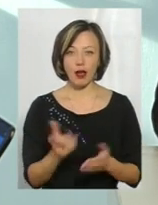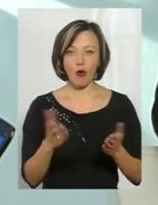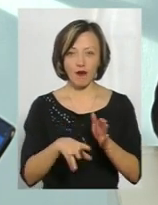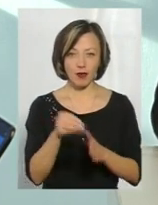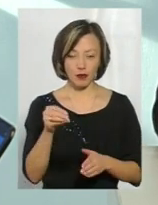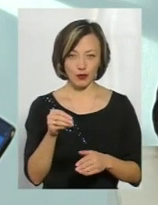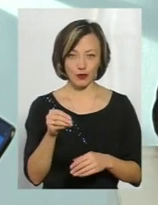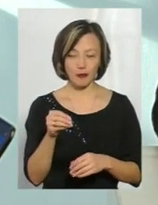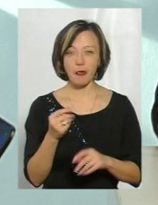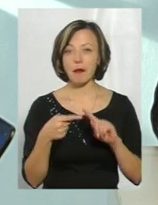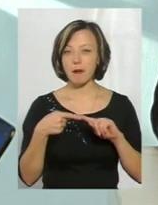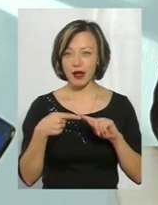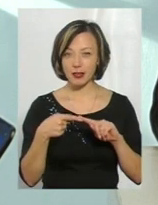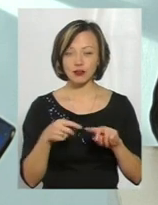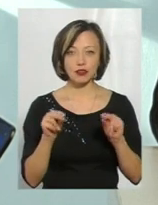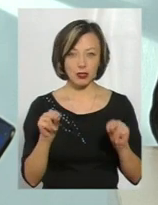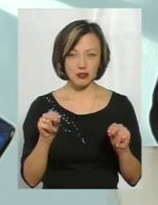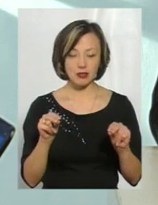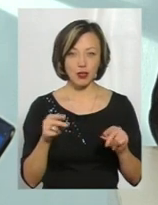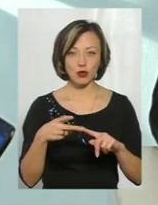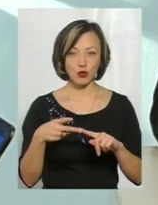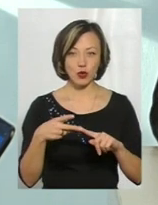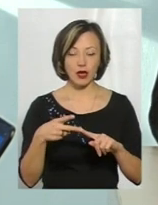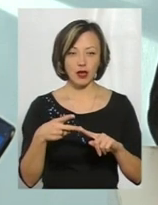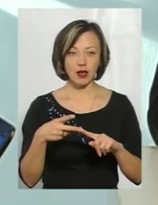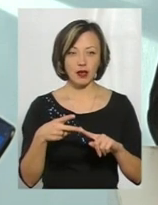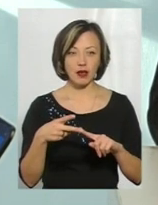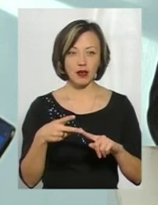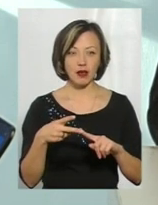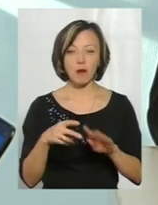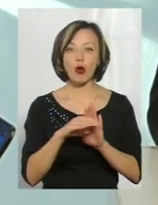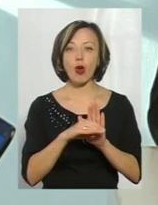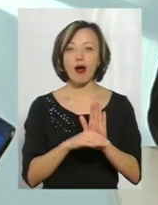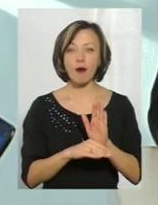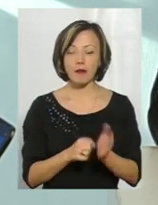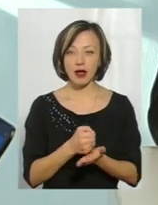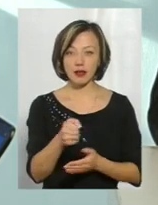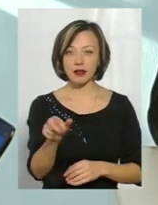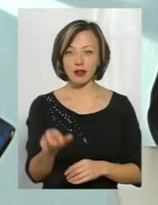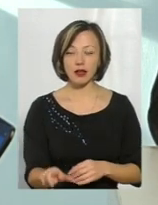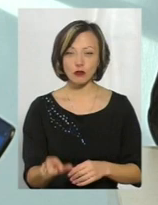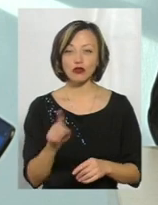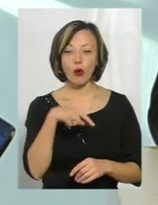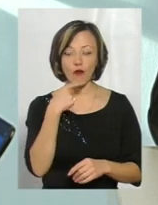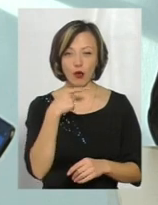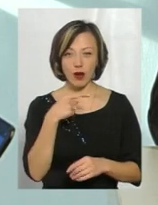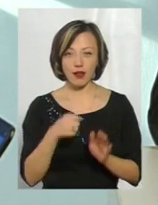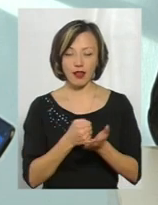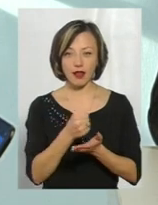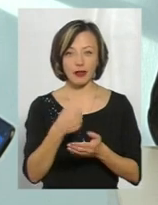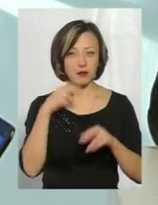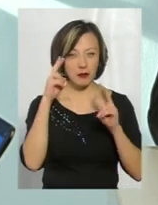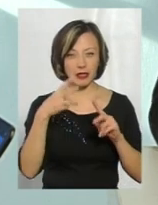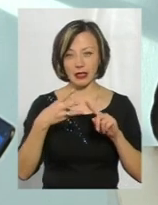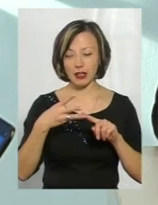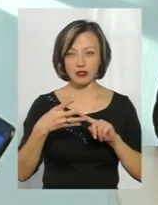проголосують. Перше, була чесність. Друге, керуються саме програмами кандидатів, тобто що говорять кандидати. Не пам'ятаю, на третьому